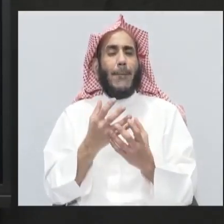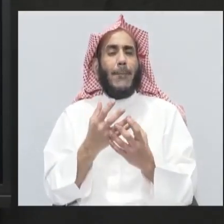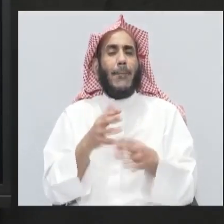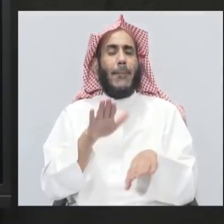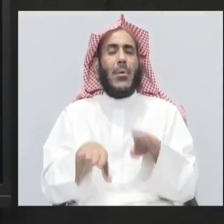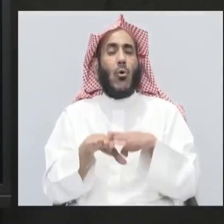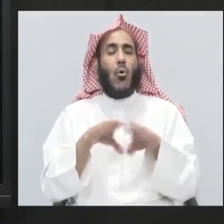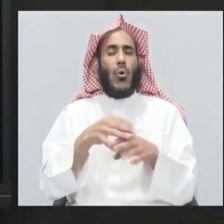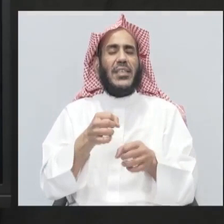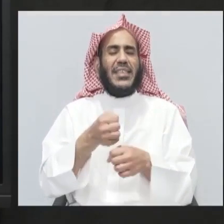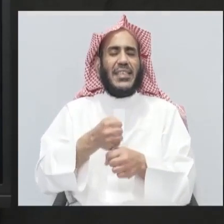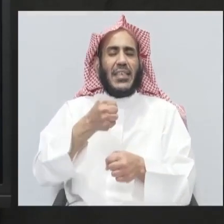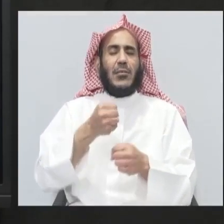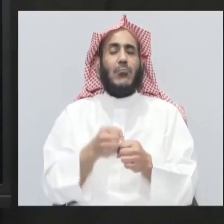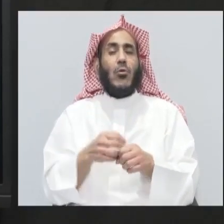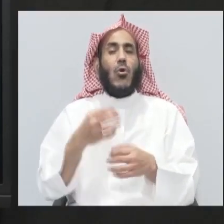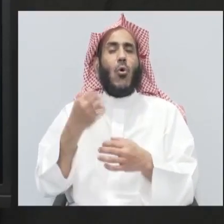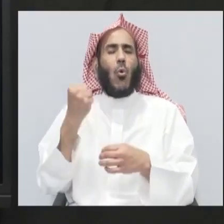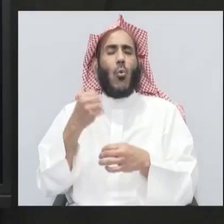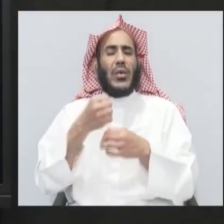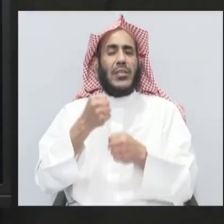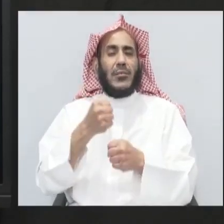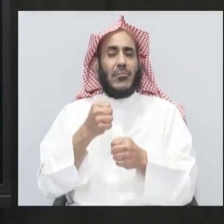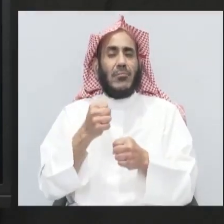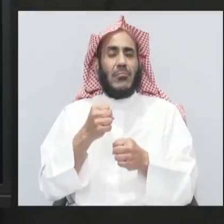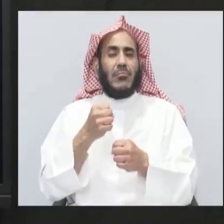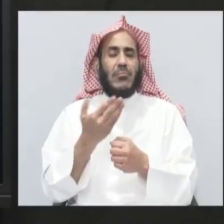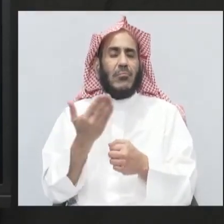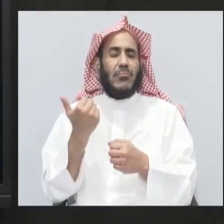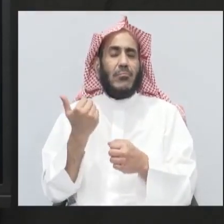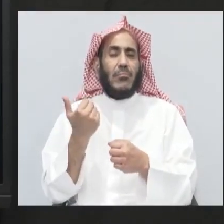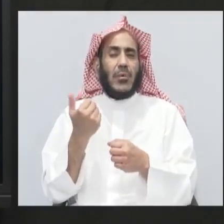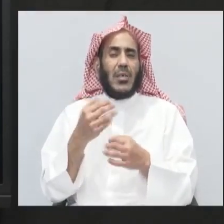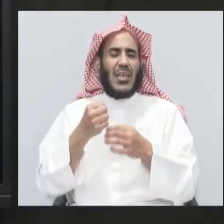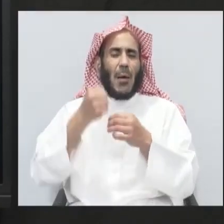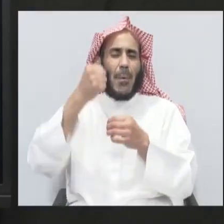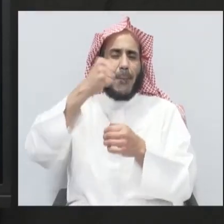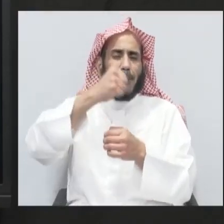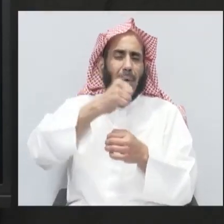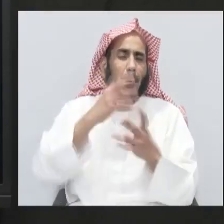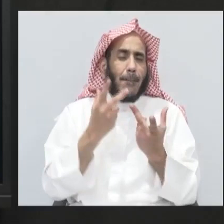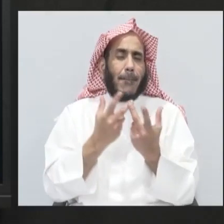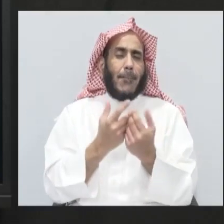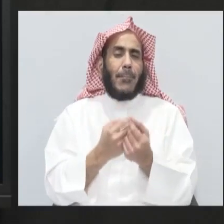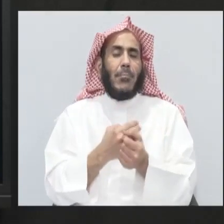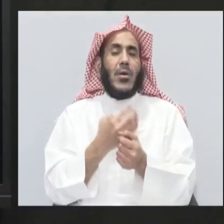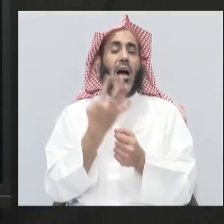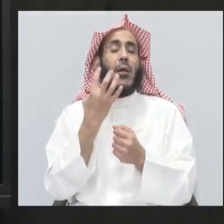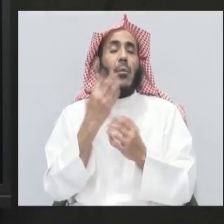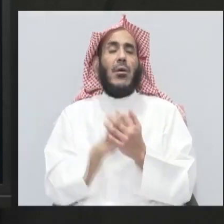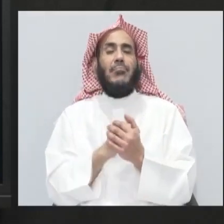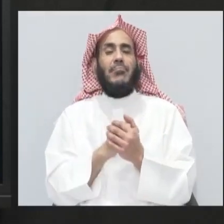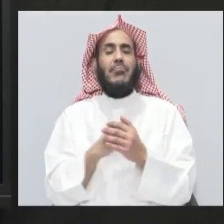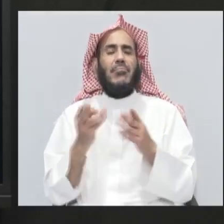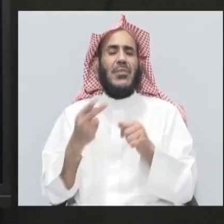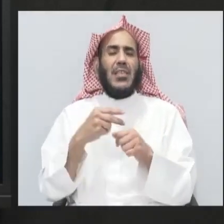من قوه الشد لانه قوه الشد كانت قبل ارتخاء الغصن كانت كم كانت 400